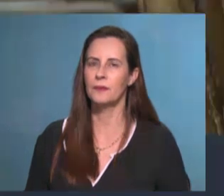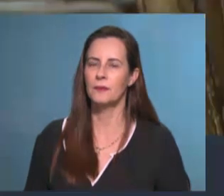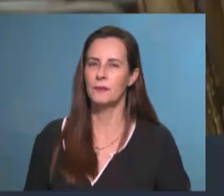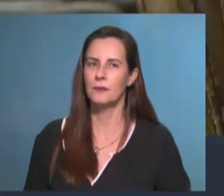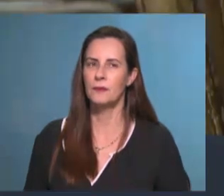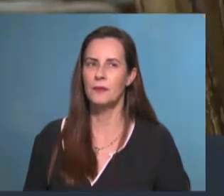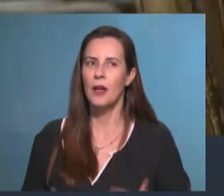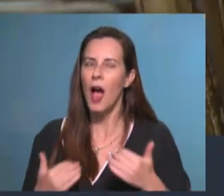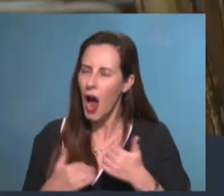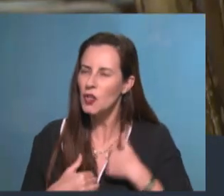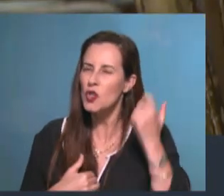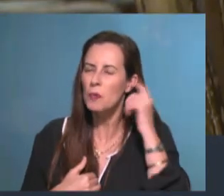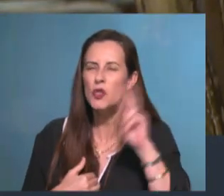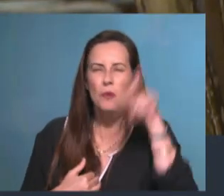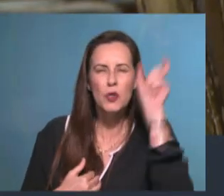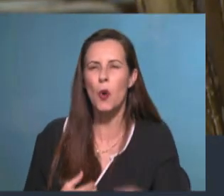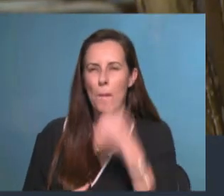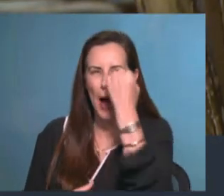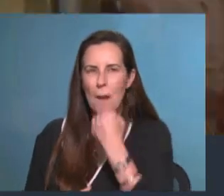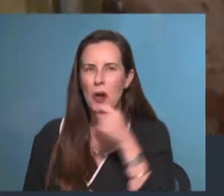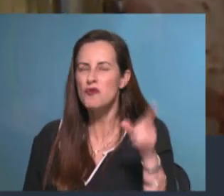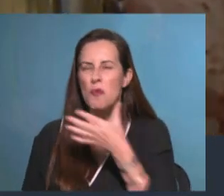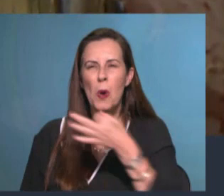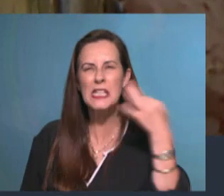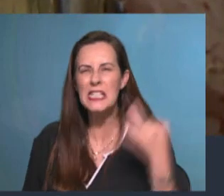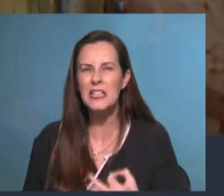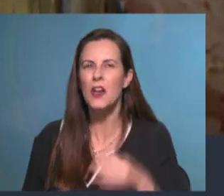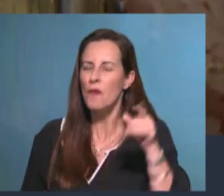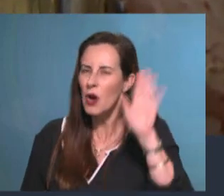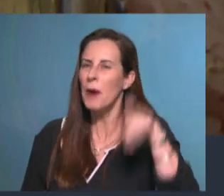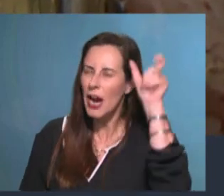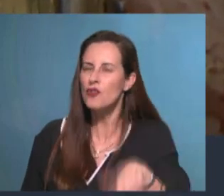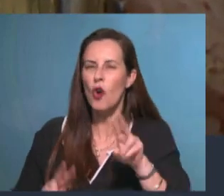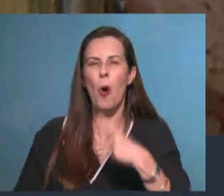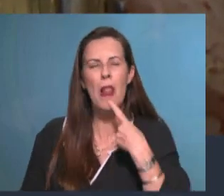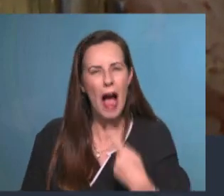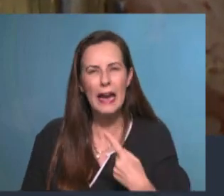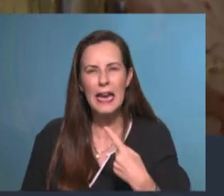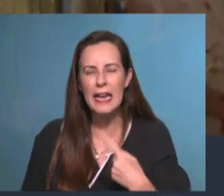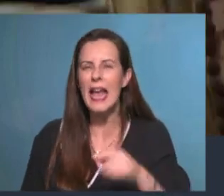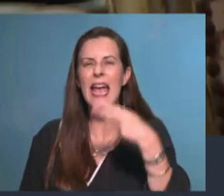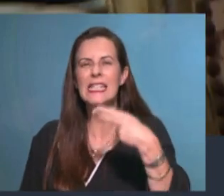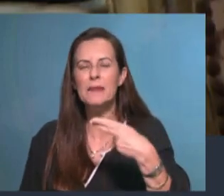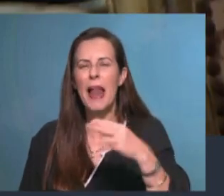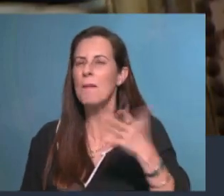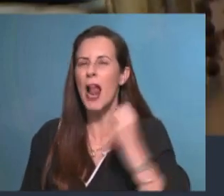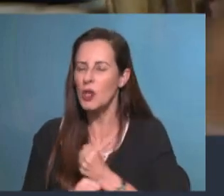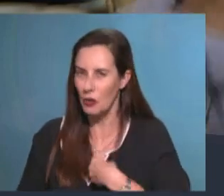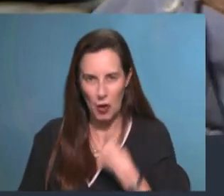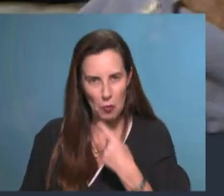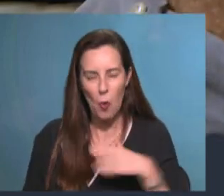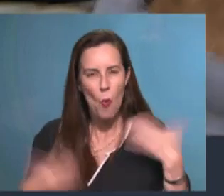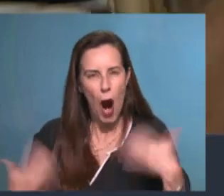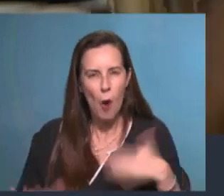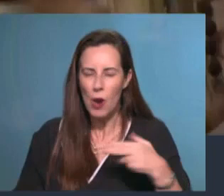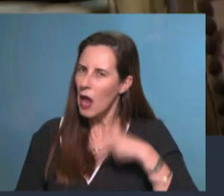אני שומע שיש מישהו בחמאס שהוא רציני, והוא גם האיש שיכול להגיד לאיסמעיל אני מה לעשות, ואני אומר, וואלי, אני